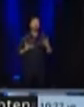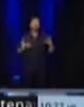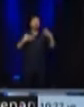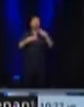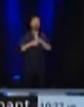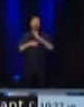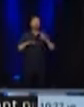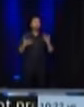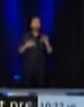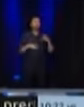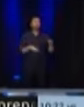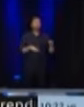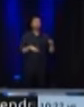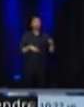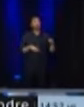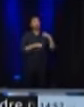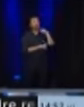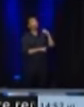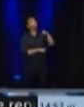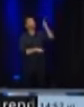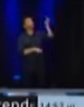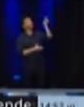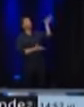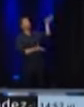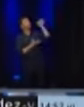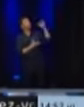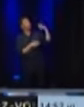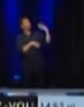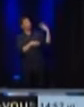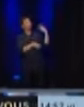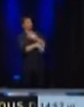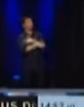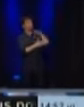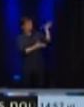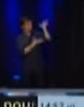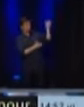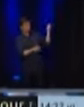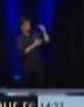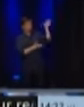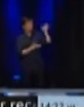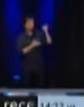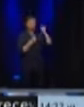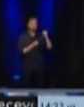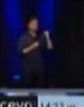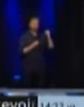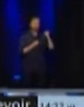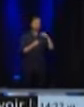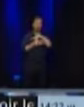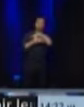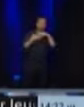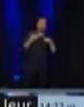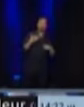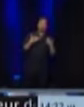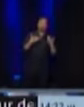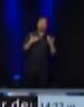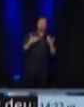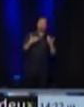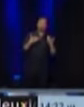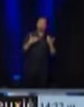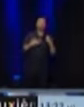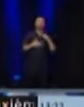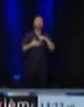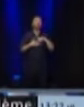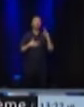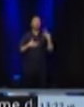les vaccins supplémentaires qu'on a de la part de Clic Santé, les gens peuvent faire trois choses. Ils peuvent décider